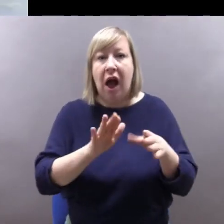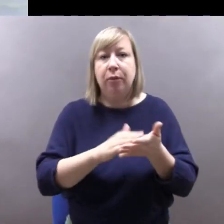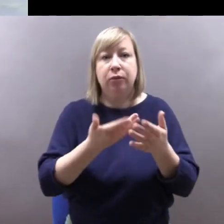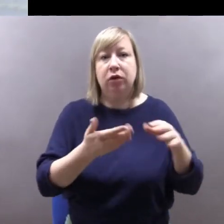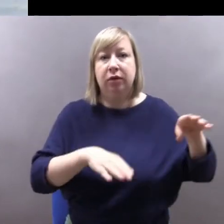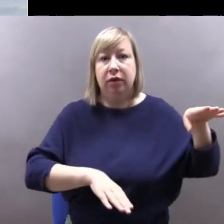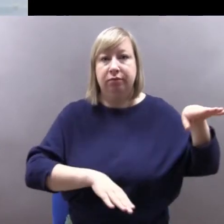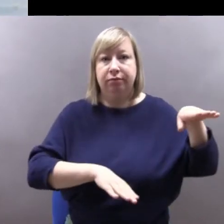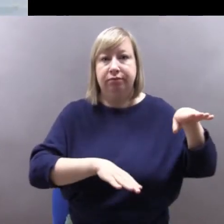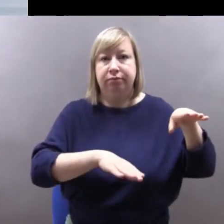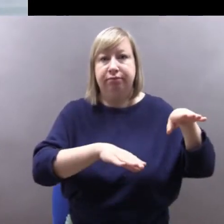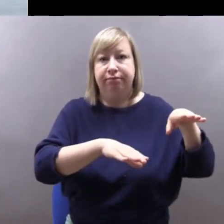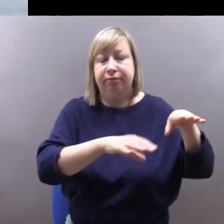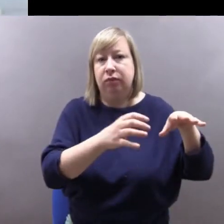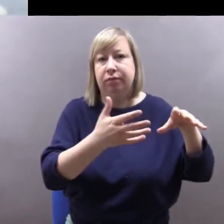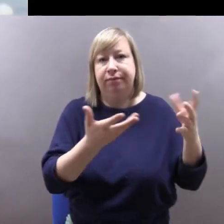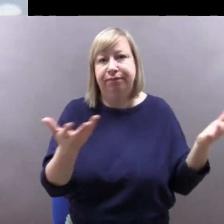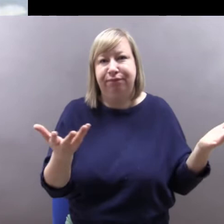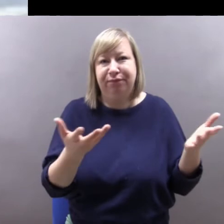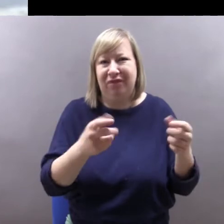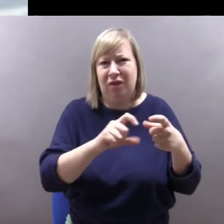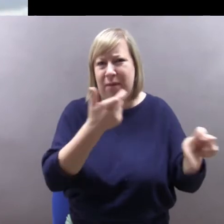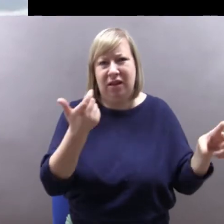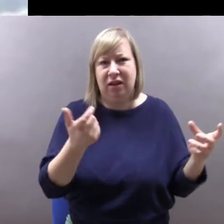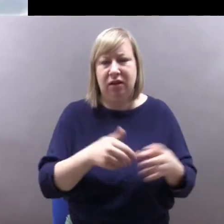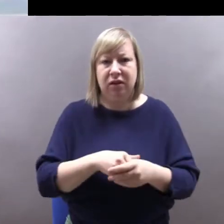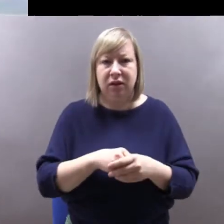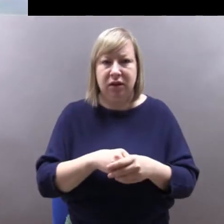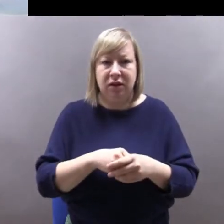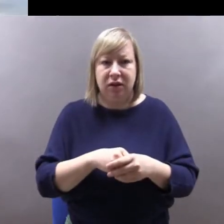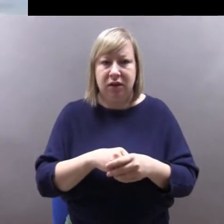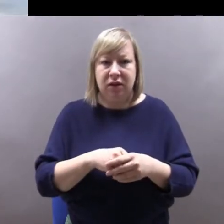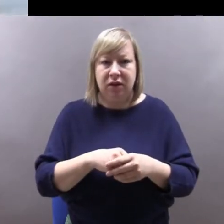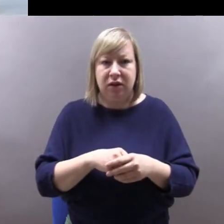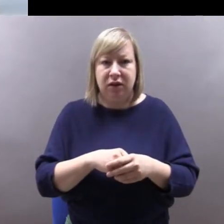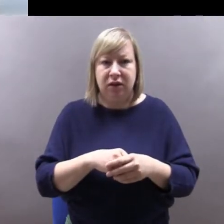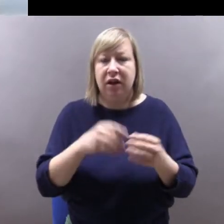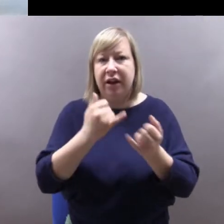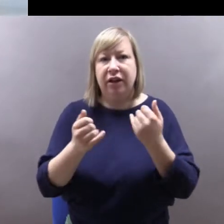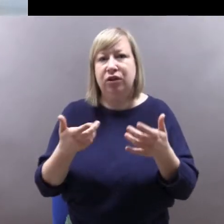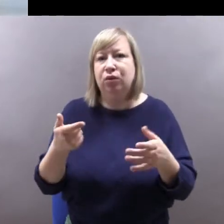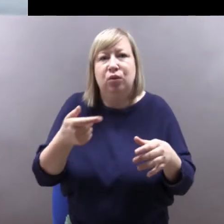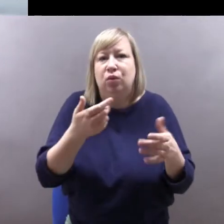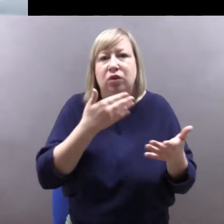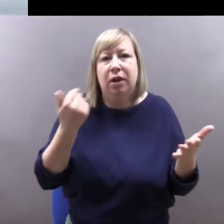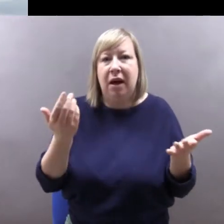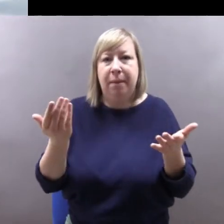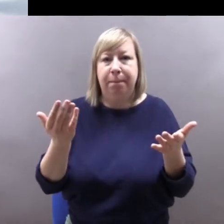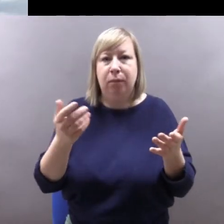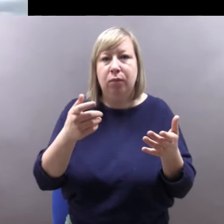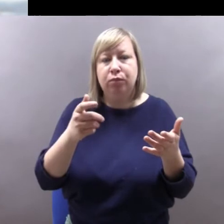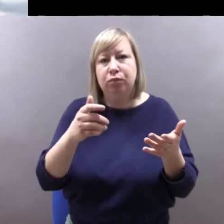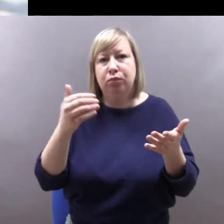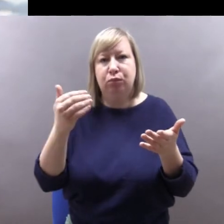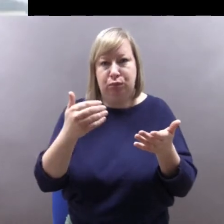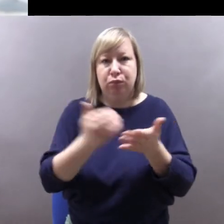na przykład z tej platformy, albo ta platforma jadąc kogoś by uszkodziła, no ciężko byłoby wskazać odpowiedzialnego